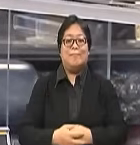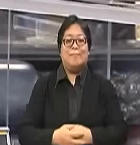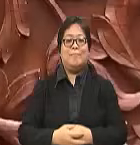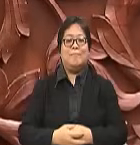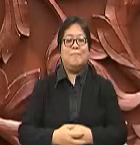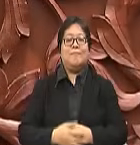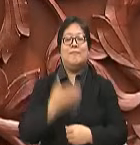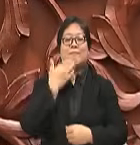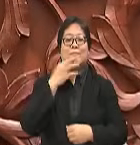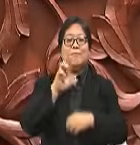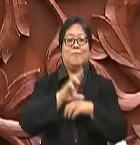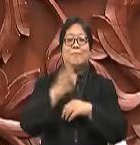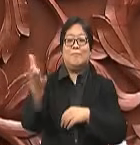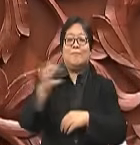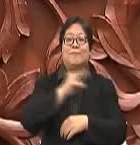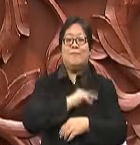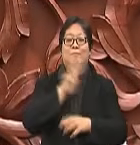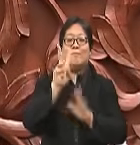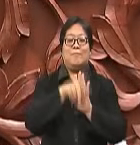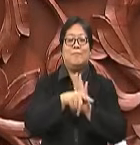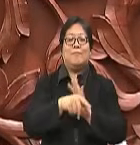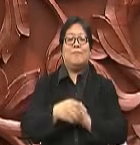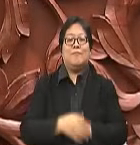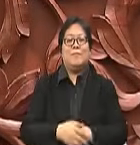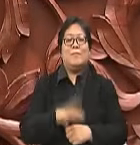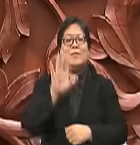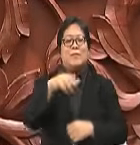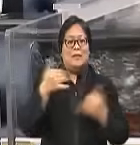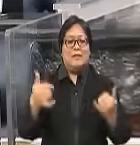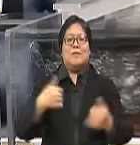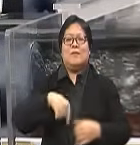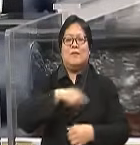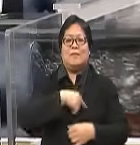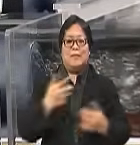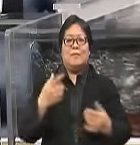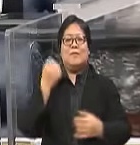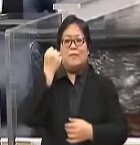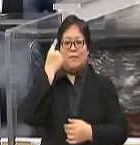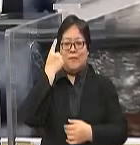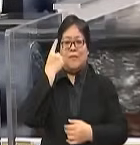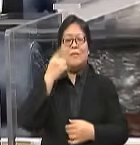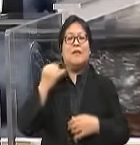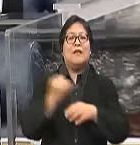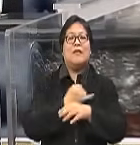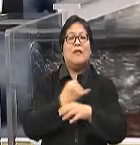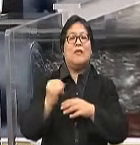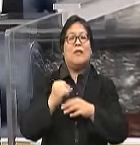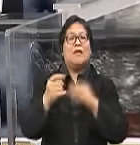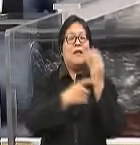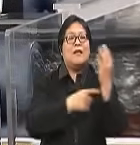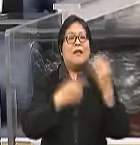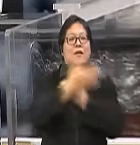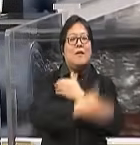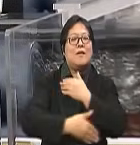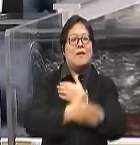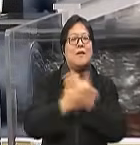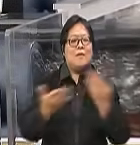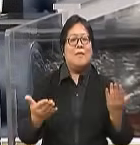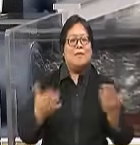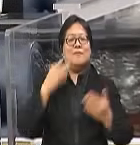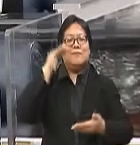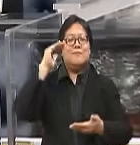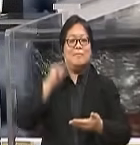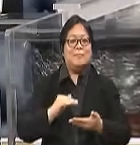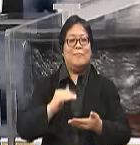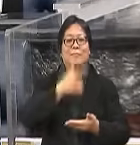di meseum pensil yang penting 2 menit juga sampai ketika ini kita semua memahami bahwa industri getah dan negara ada agak